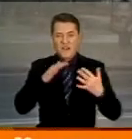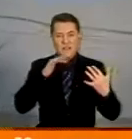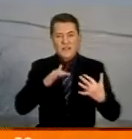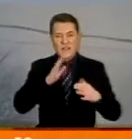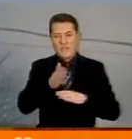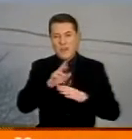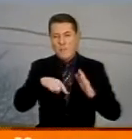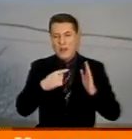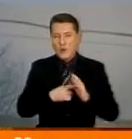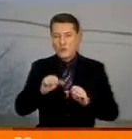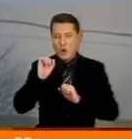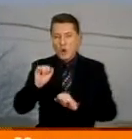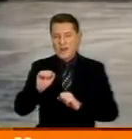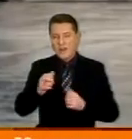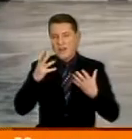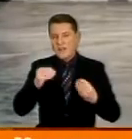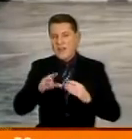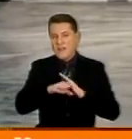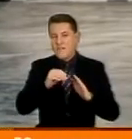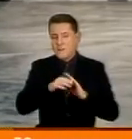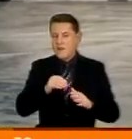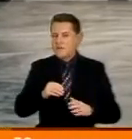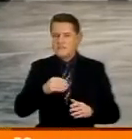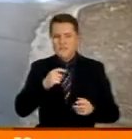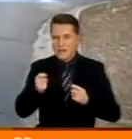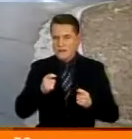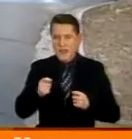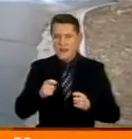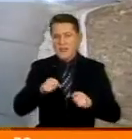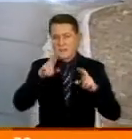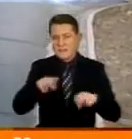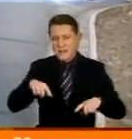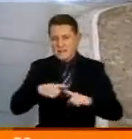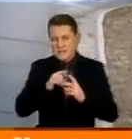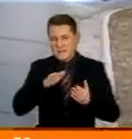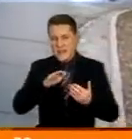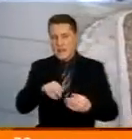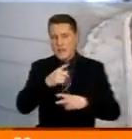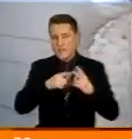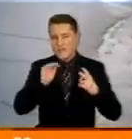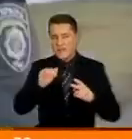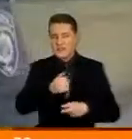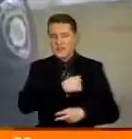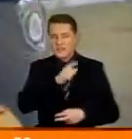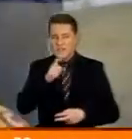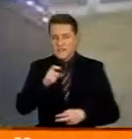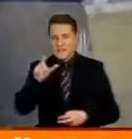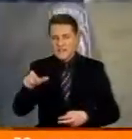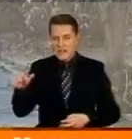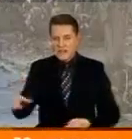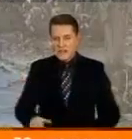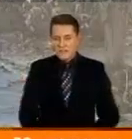у день виборів охороняли особливо ретельно. Вулиці патрулювала спецтехніка та 1500 озброєних силовиків. Все